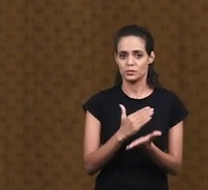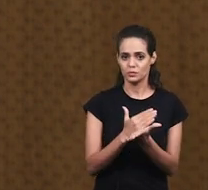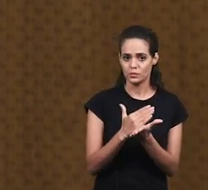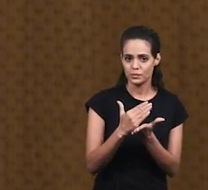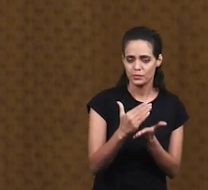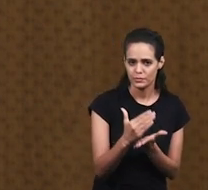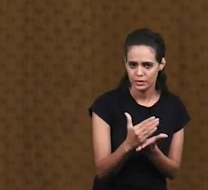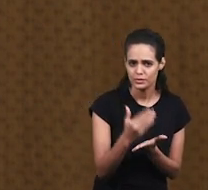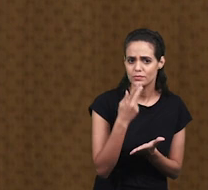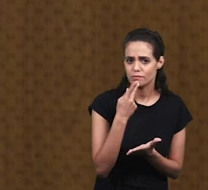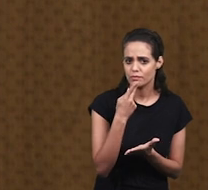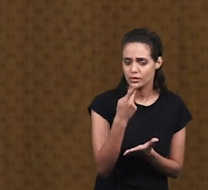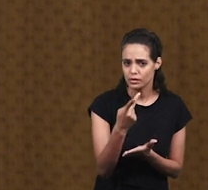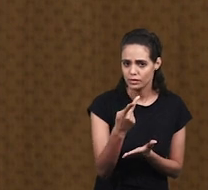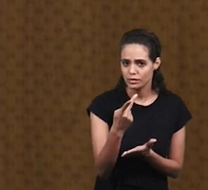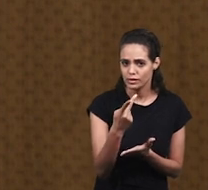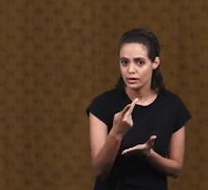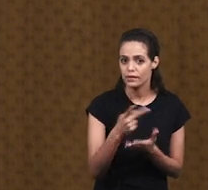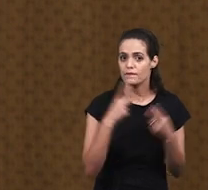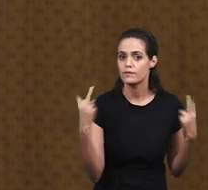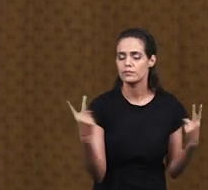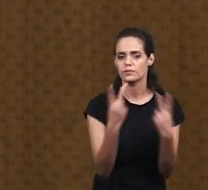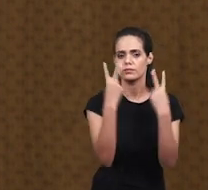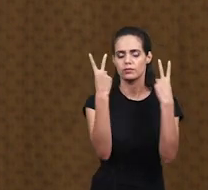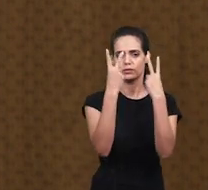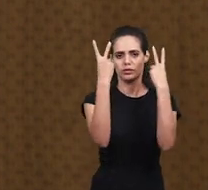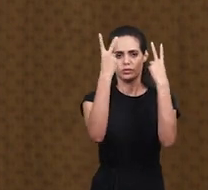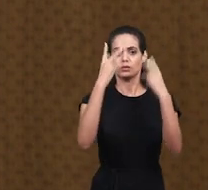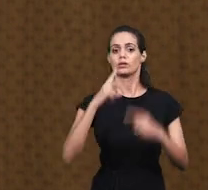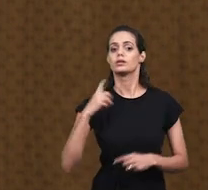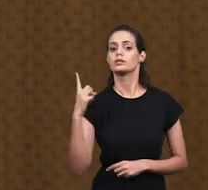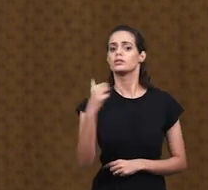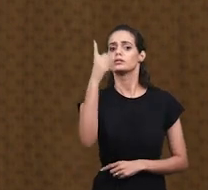sur les victoires de David, même avant